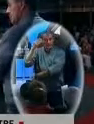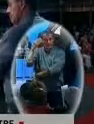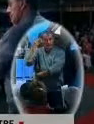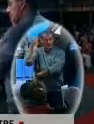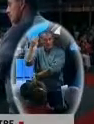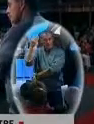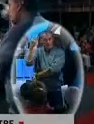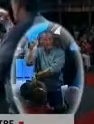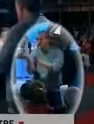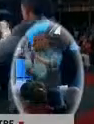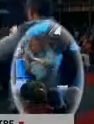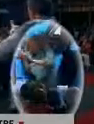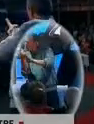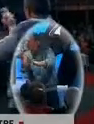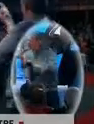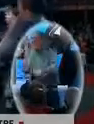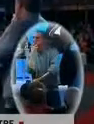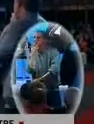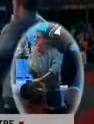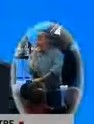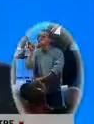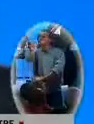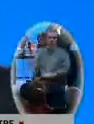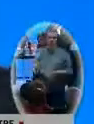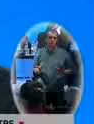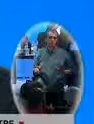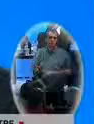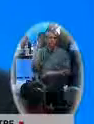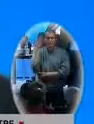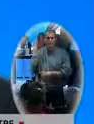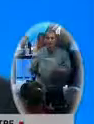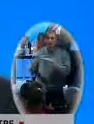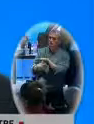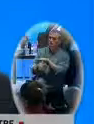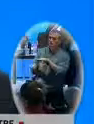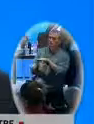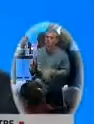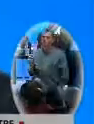si elle résulte d'une source irréprochable. Nous souhaitons que les règles et les procédures de nomination